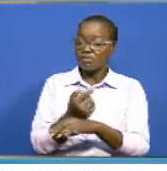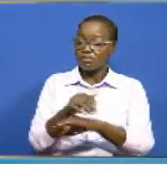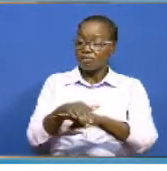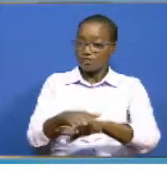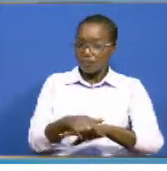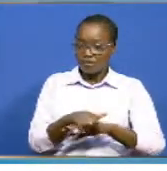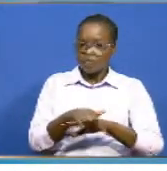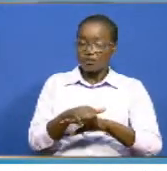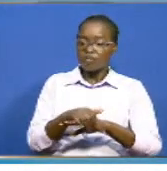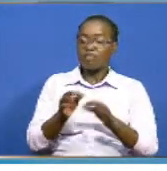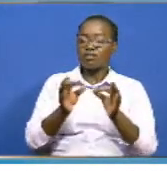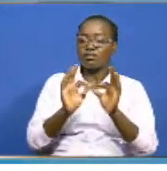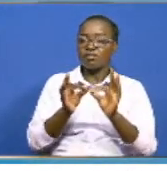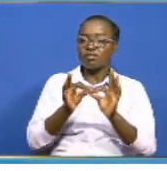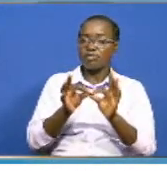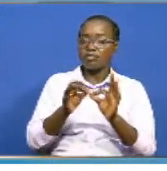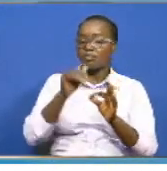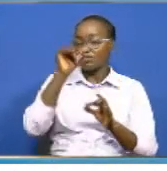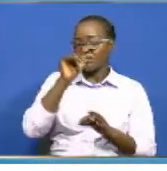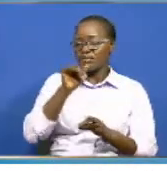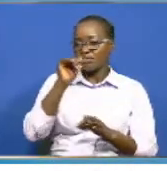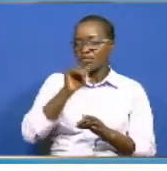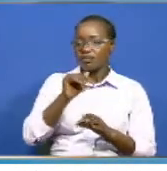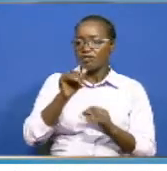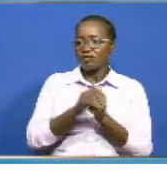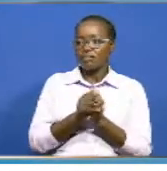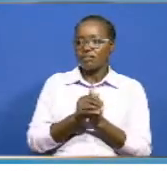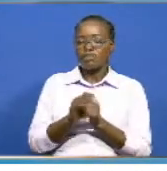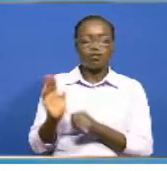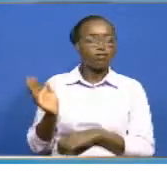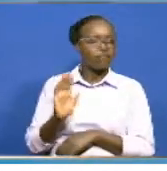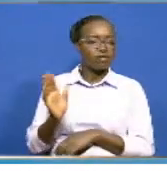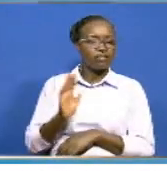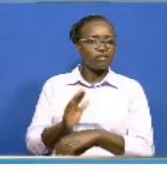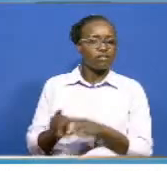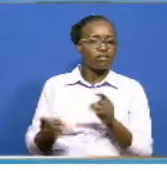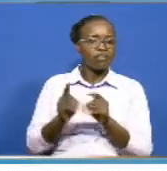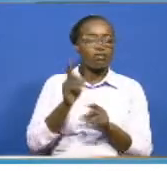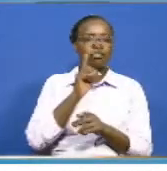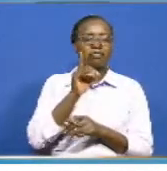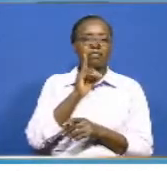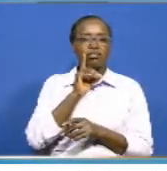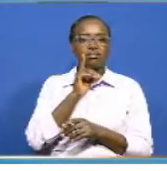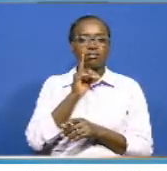Nancy Okware, mfasiri wa lugha ya ishara ni Lensa Odingo. Kwa heri, tukutane tena hapo kesho majaliwa.